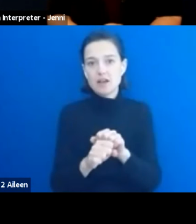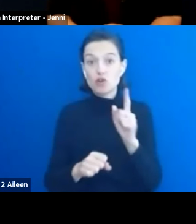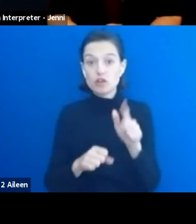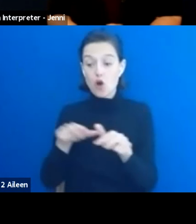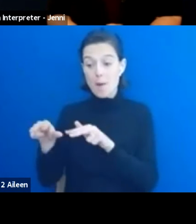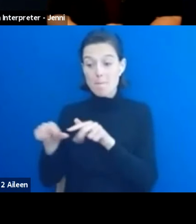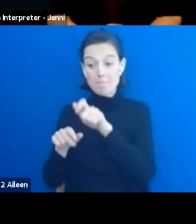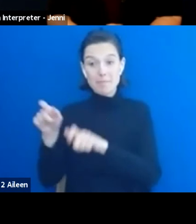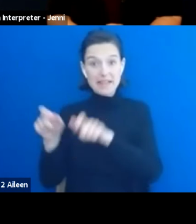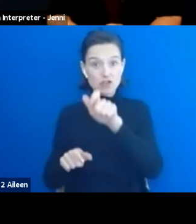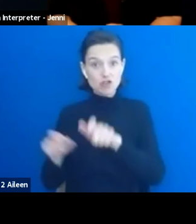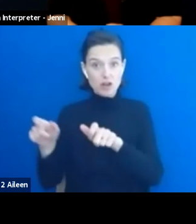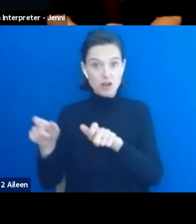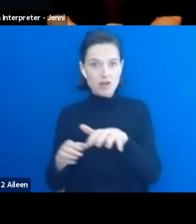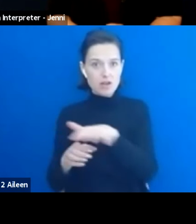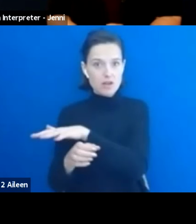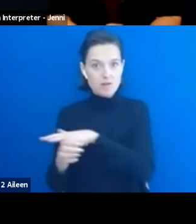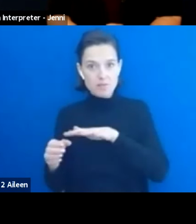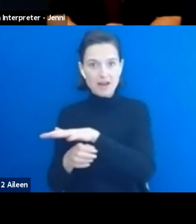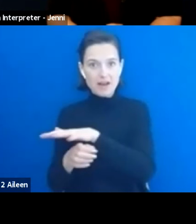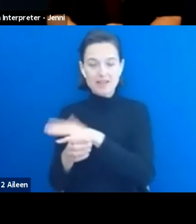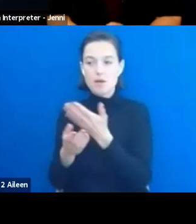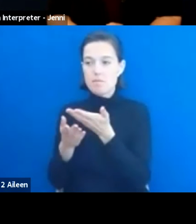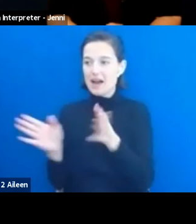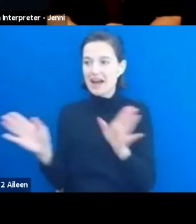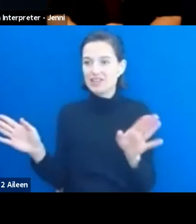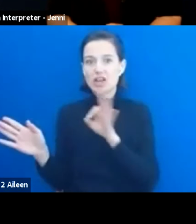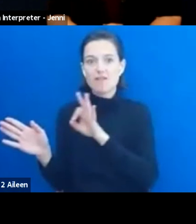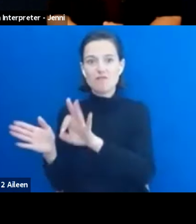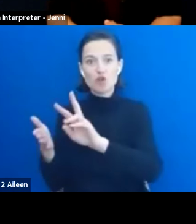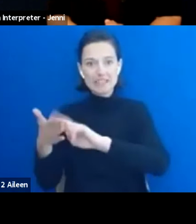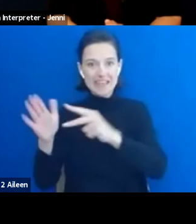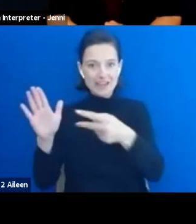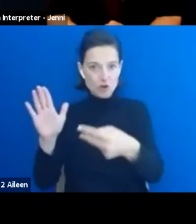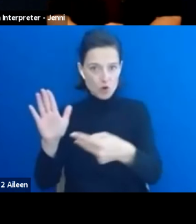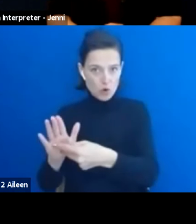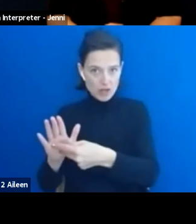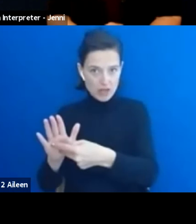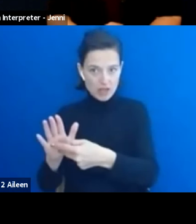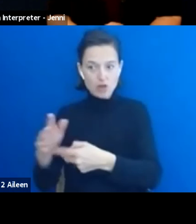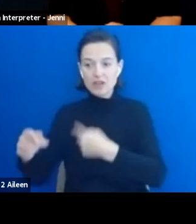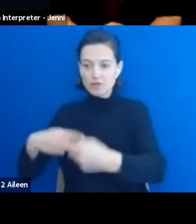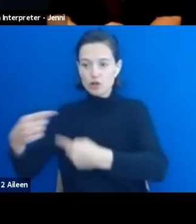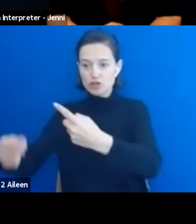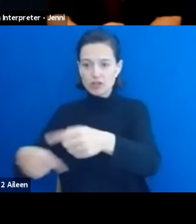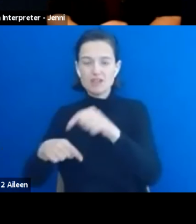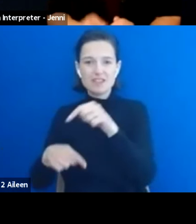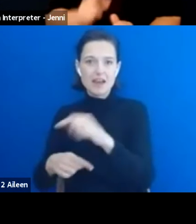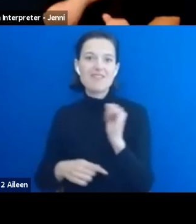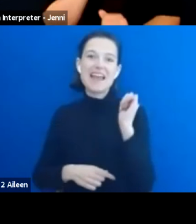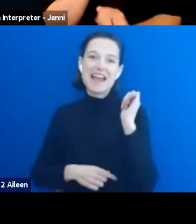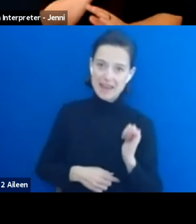im Bereich der Bereitstellung der Technologie, um überhaupt Fortschritte möglich zu machen.